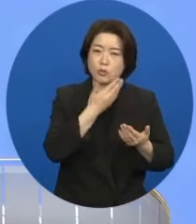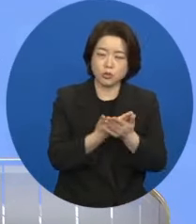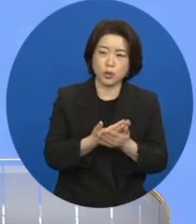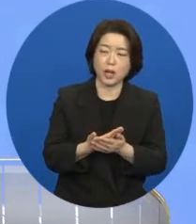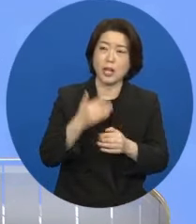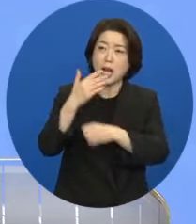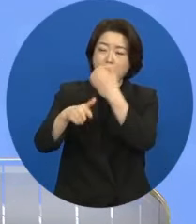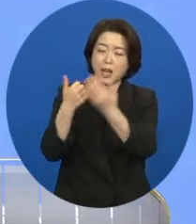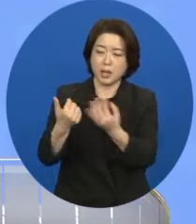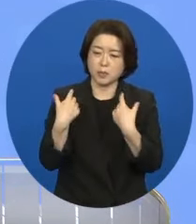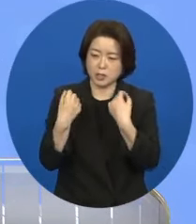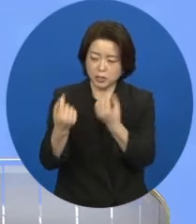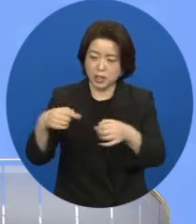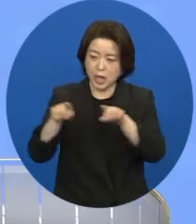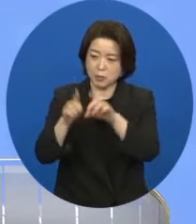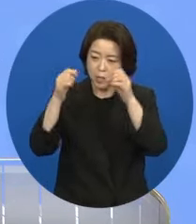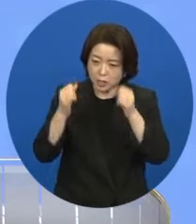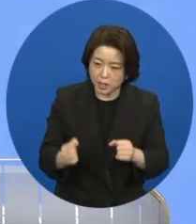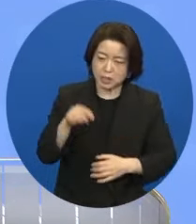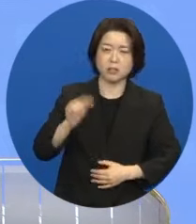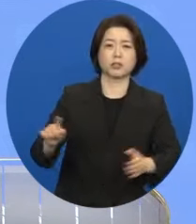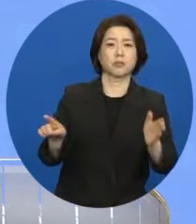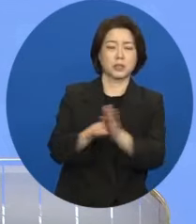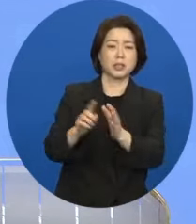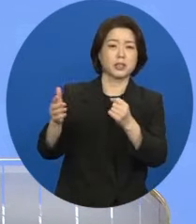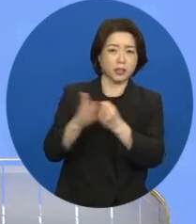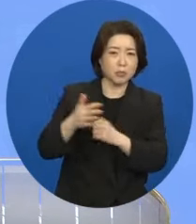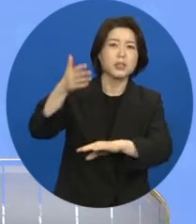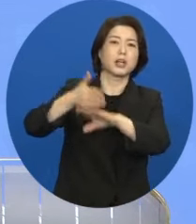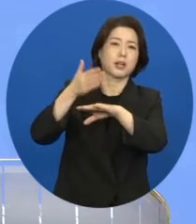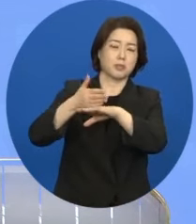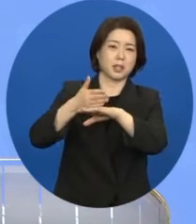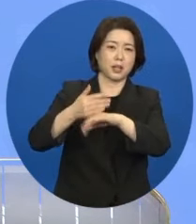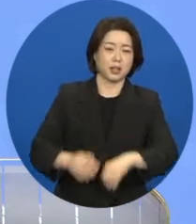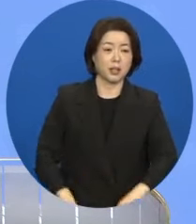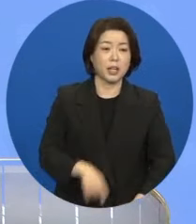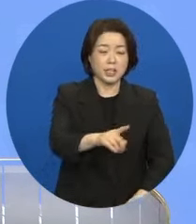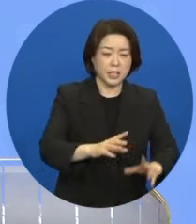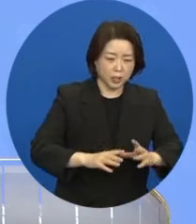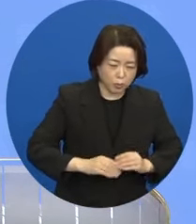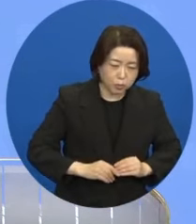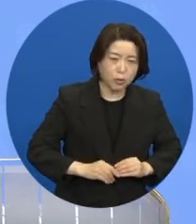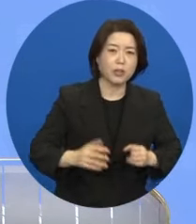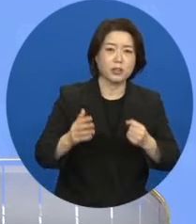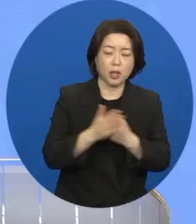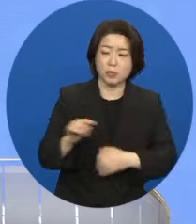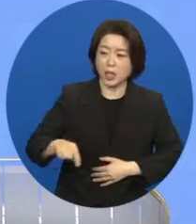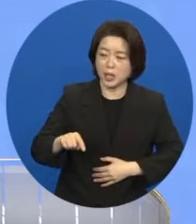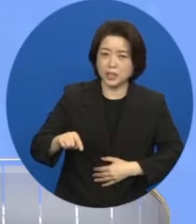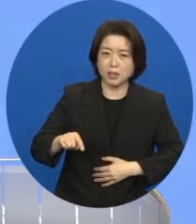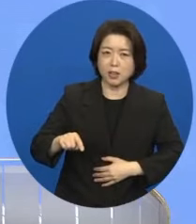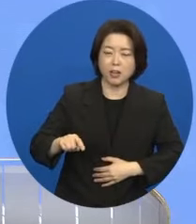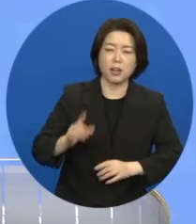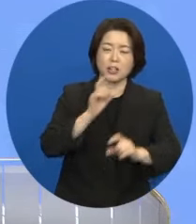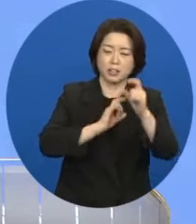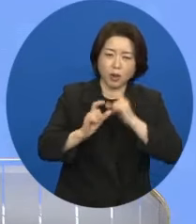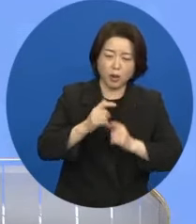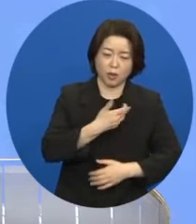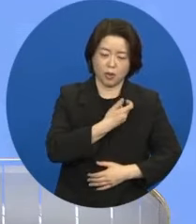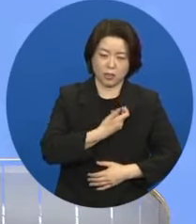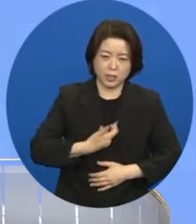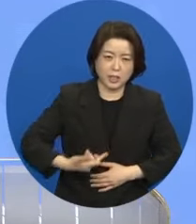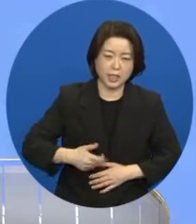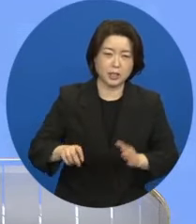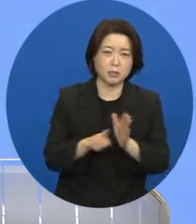함께 계심을 믿기에 감사하는 것이고 더 나아가서이 사건 때문에 제자들의 믿음이 더 경고해 줄 것을 믿기